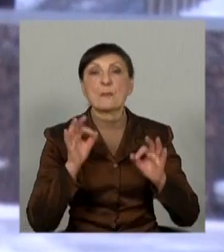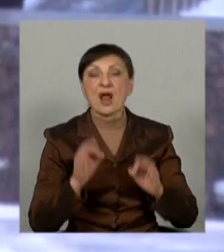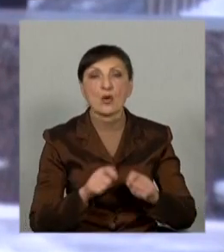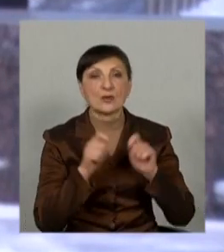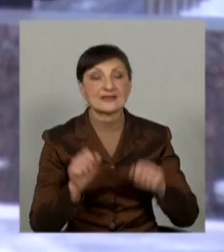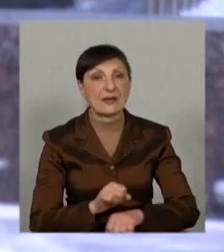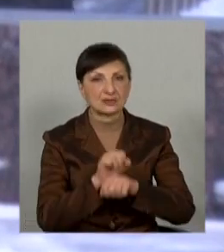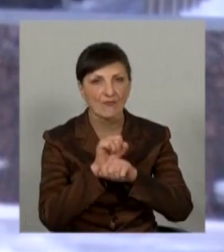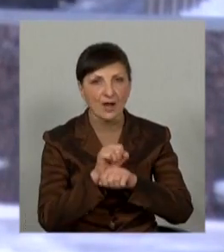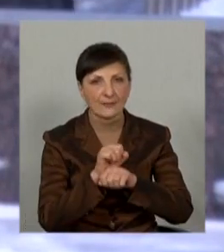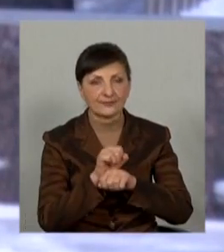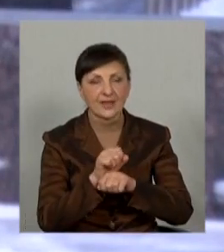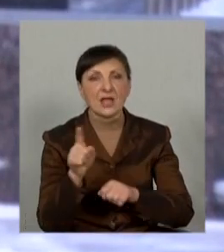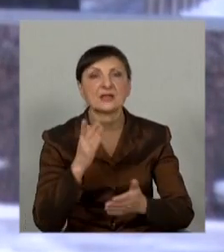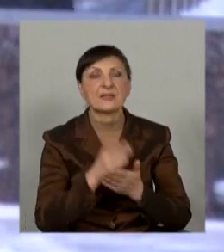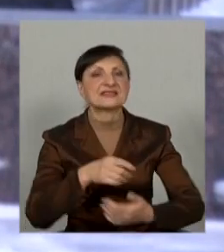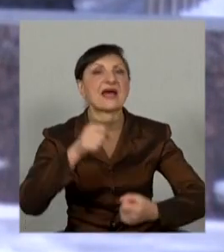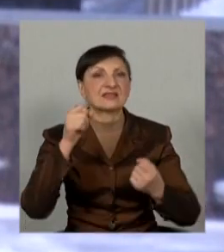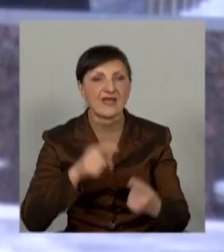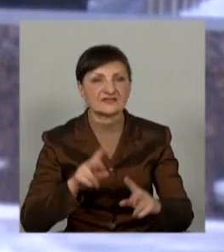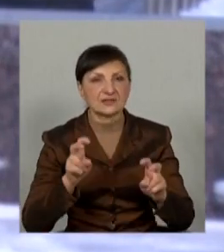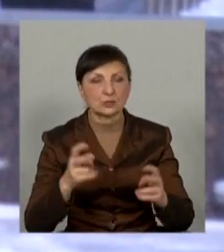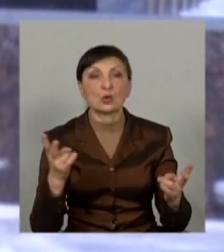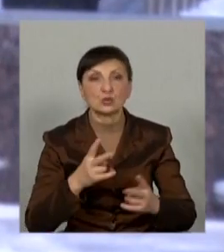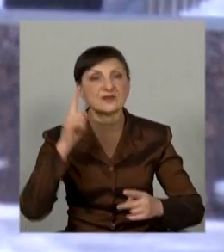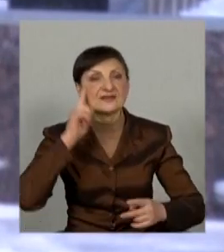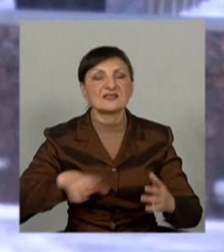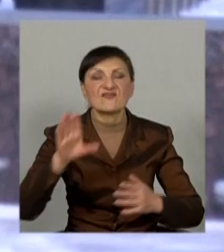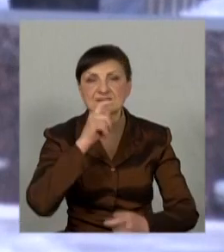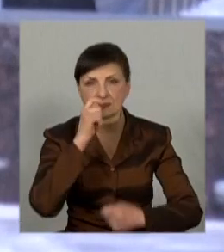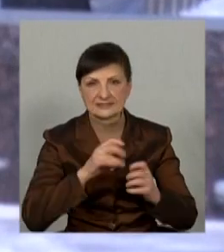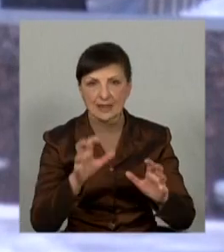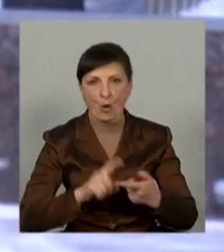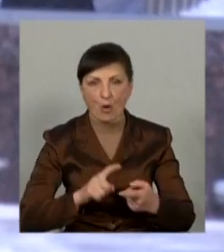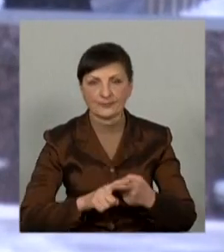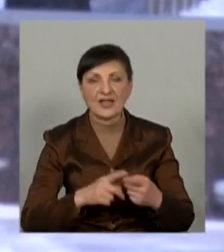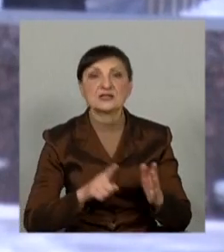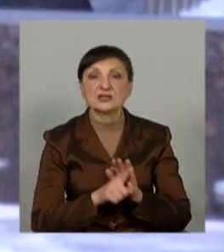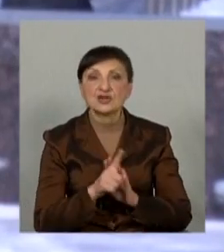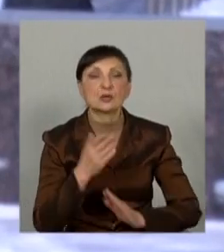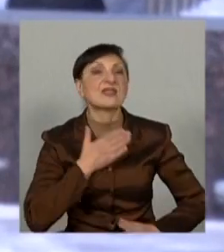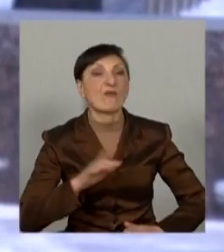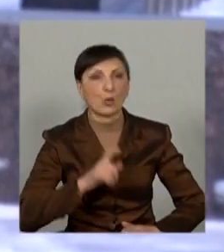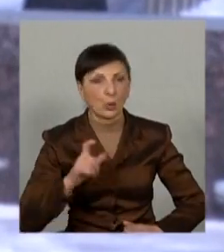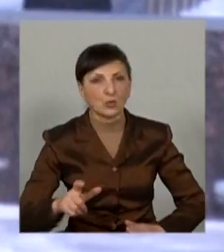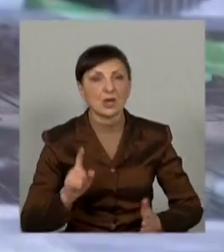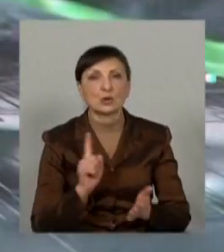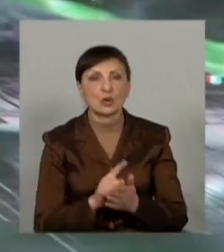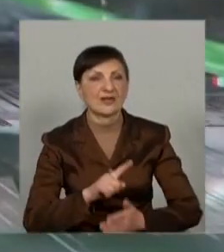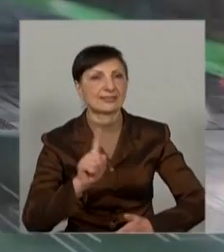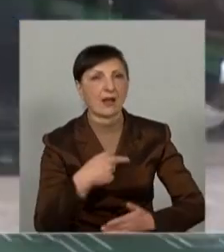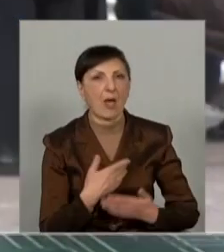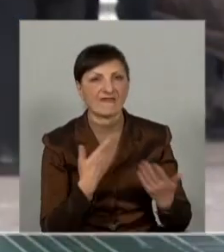организовать забастовку и она имела соответствующий статус, нужно знать все тонкости законодательства. Сначала недовольные работники должны выдвинуть